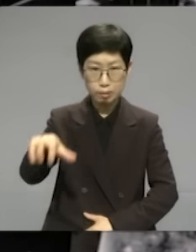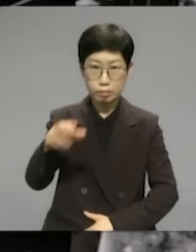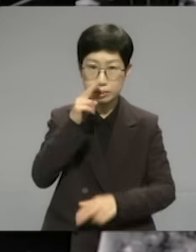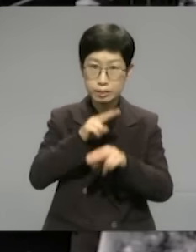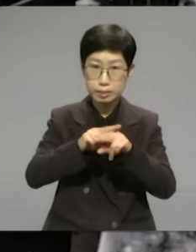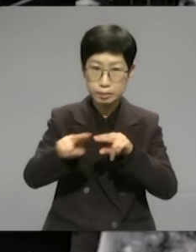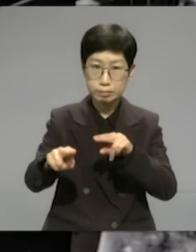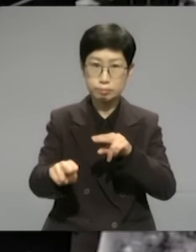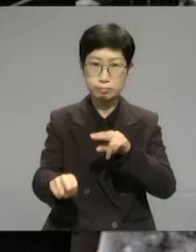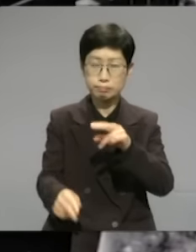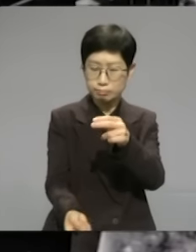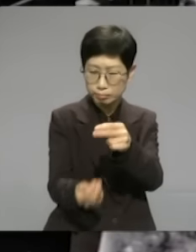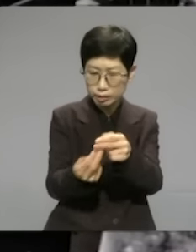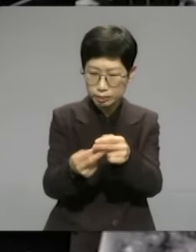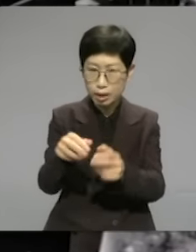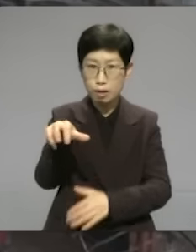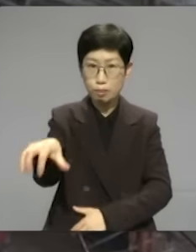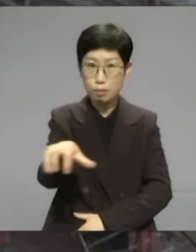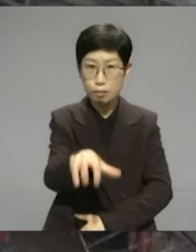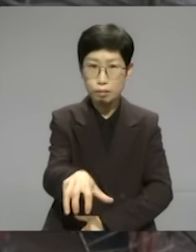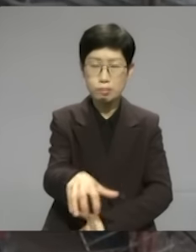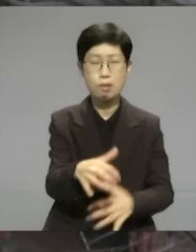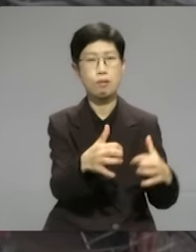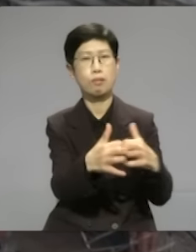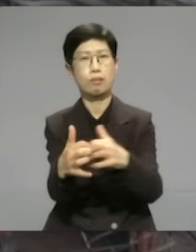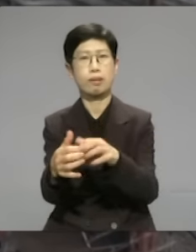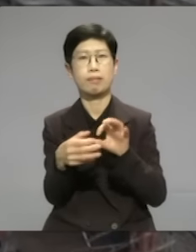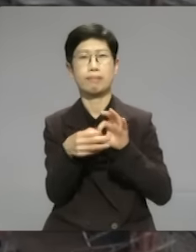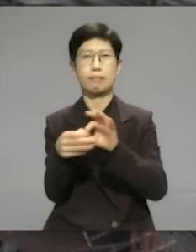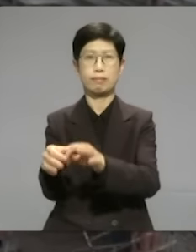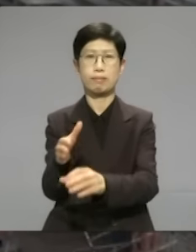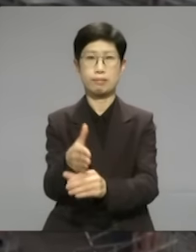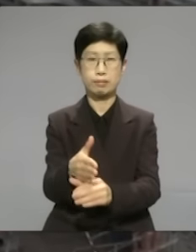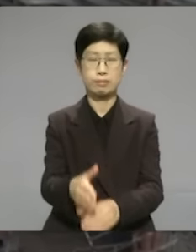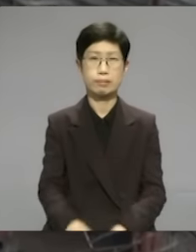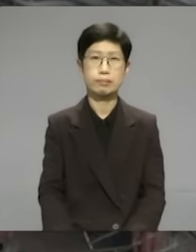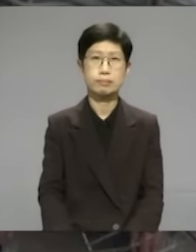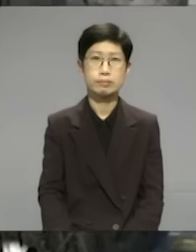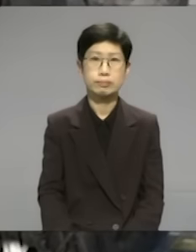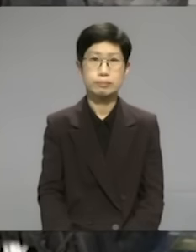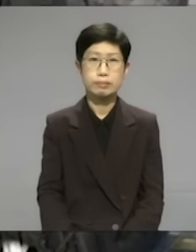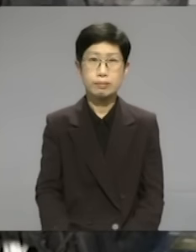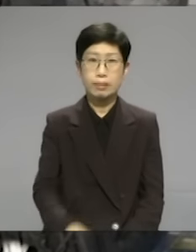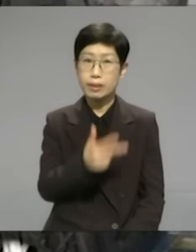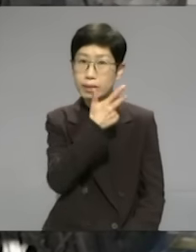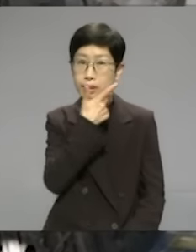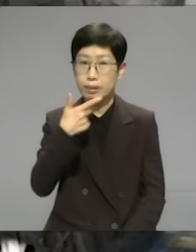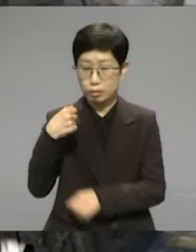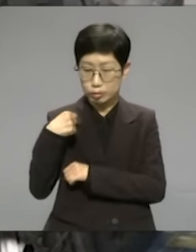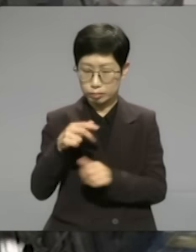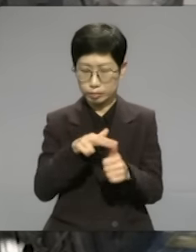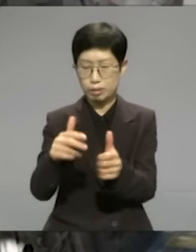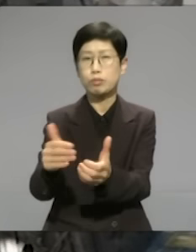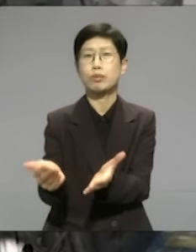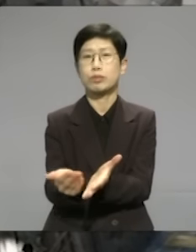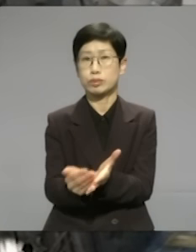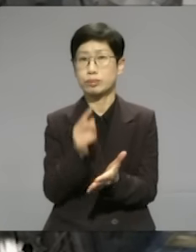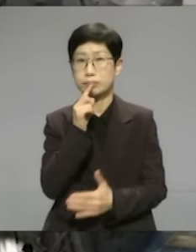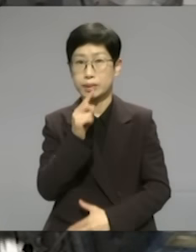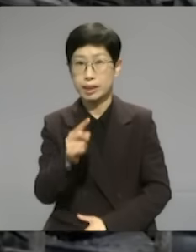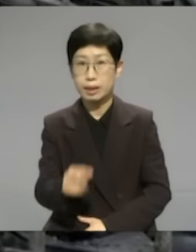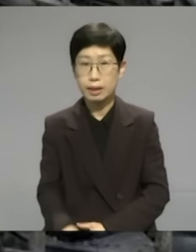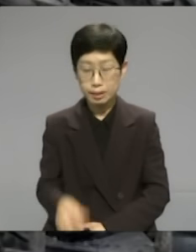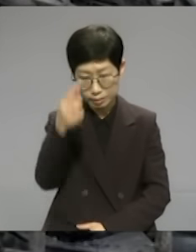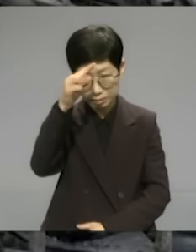정유와 유류시설 등 에너지 시설을 잇따라 공격하고 있습니다. 영국 국방정보국은 일련의 공격들로